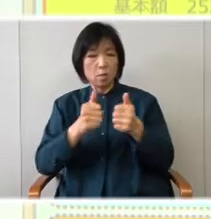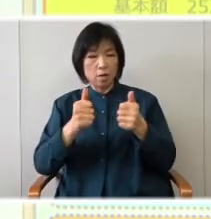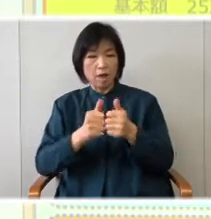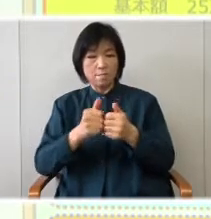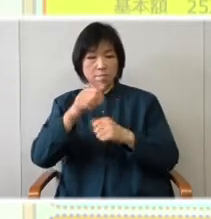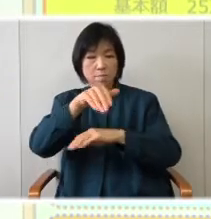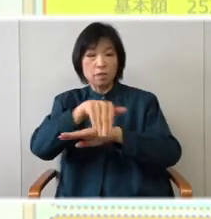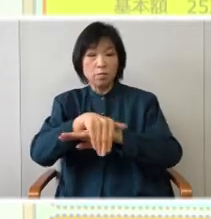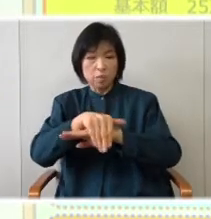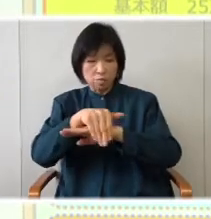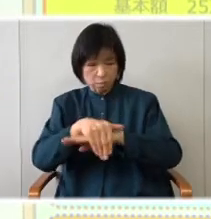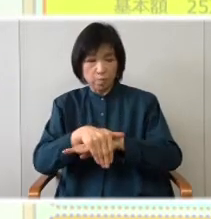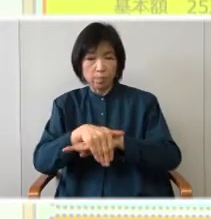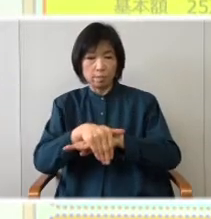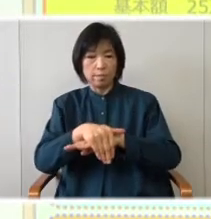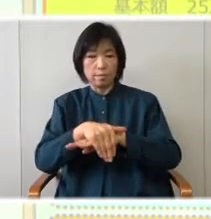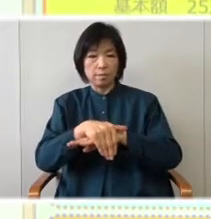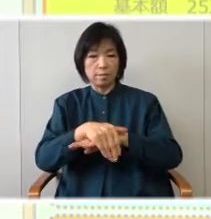こうということ。